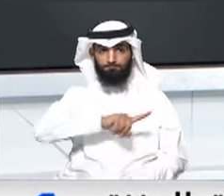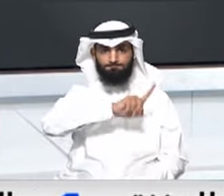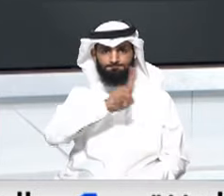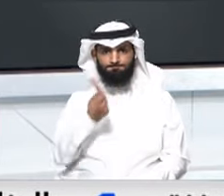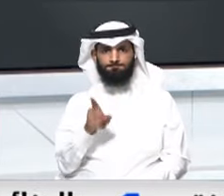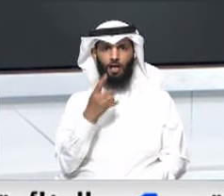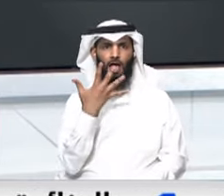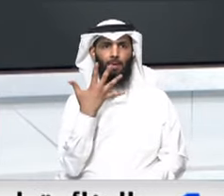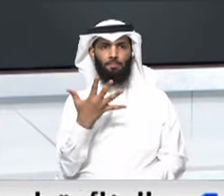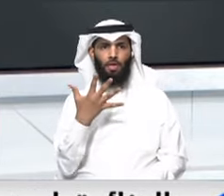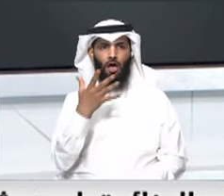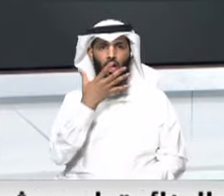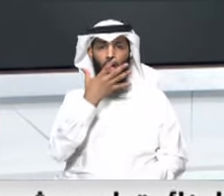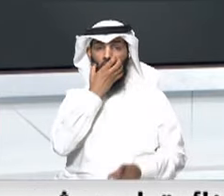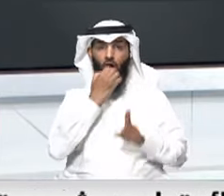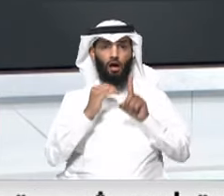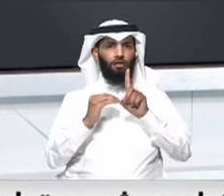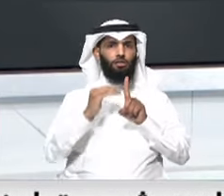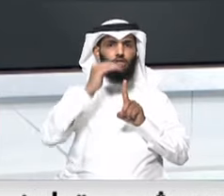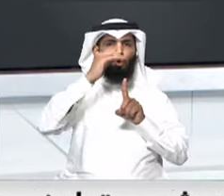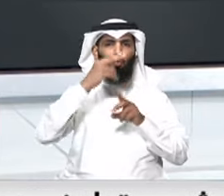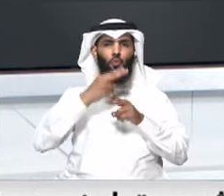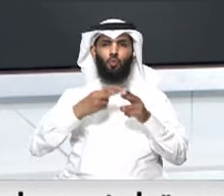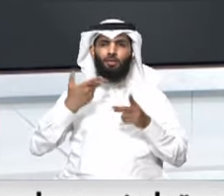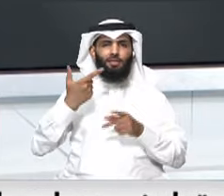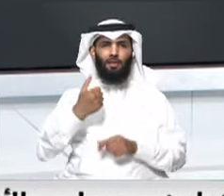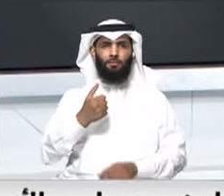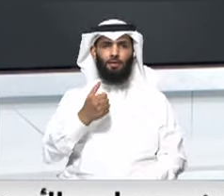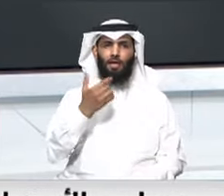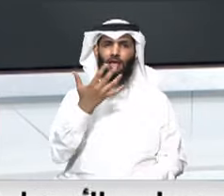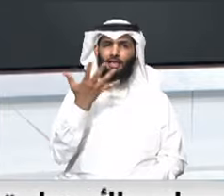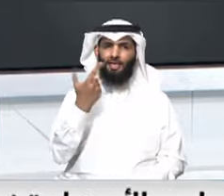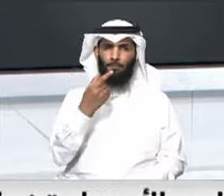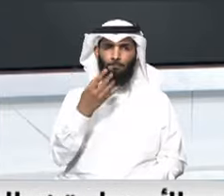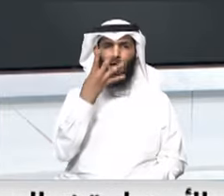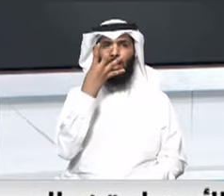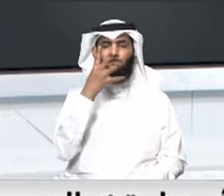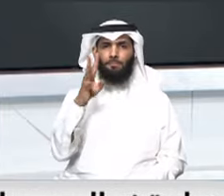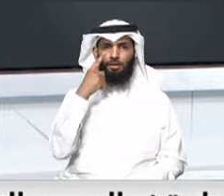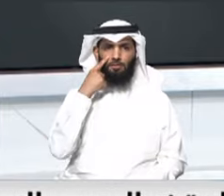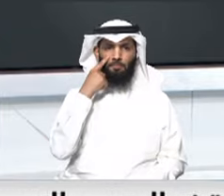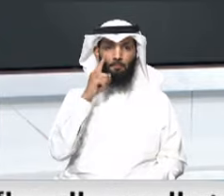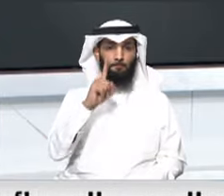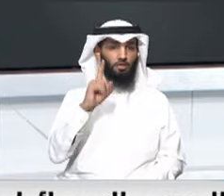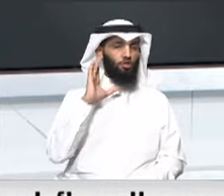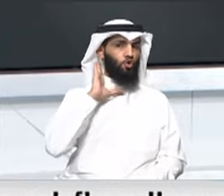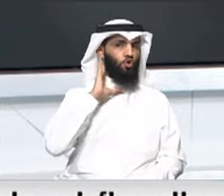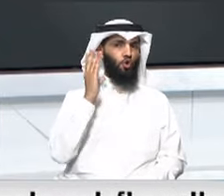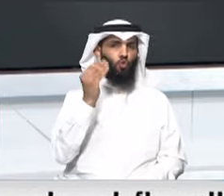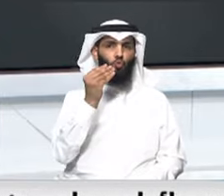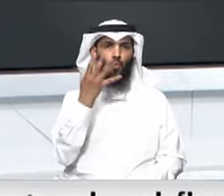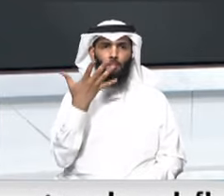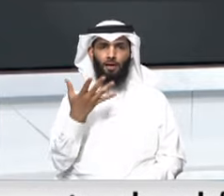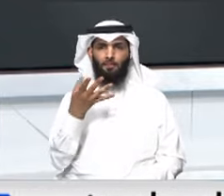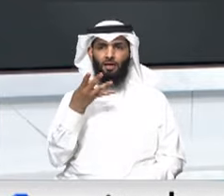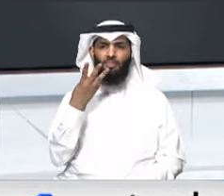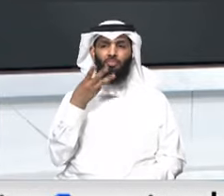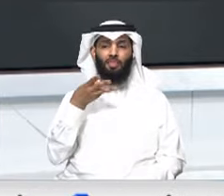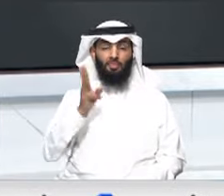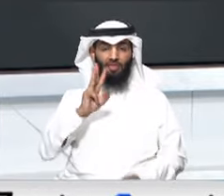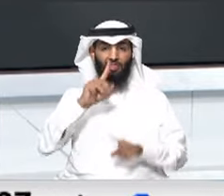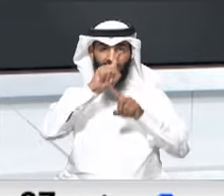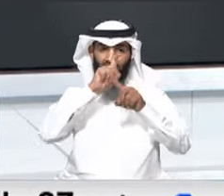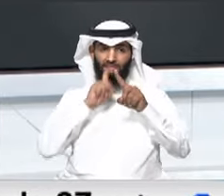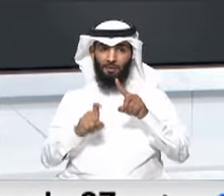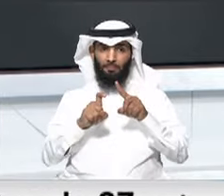في الساعة، درجة الحرارة الحالية في مدينة الكويت 40 درجة مئوية. أما بالنسبة للرطوبة النسبية متدنية 13%، الرؤية